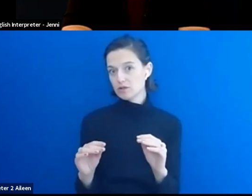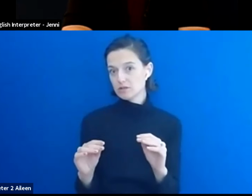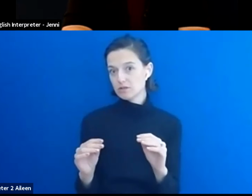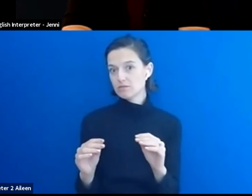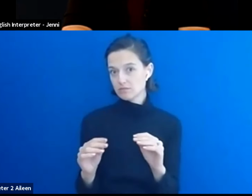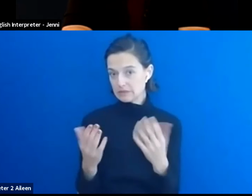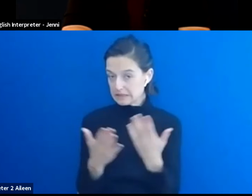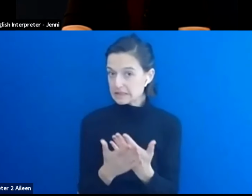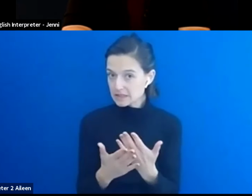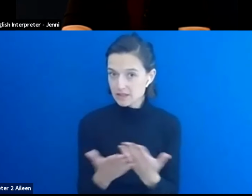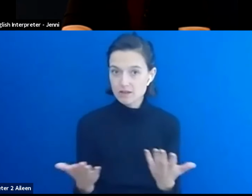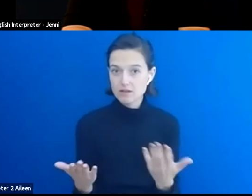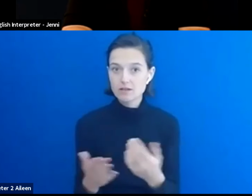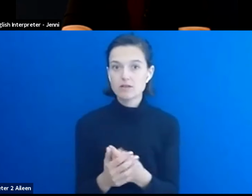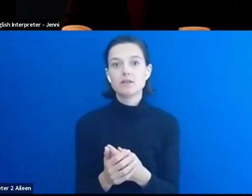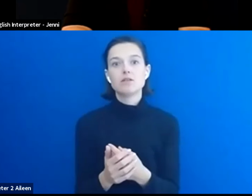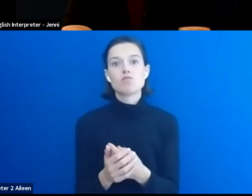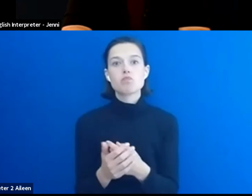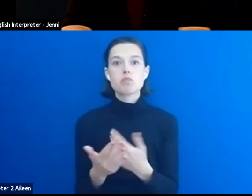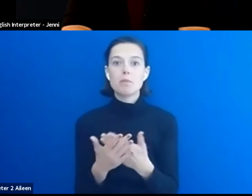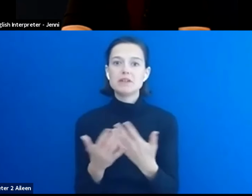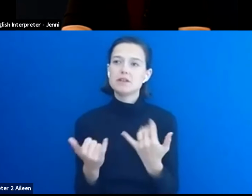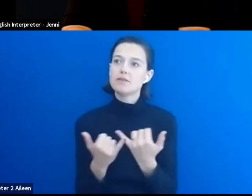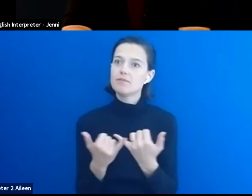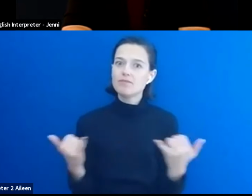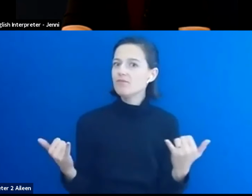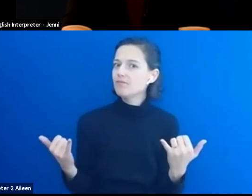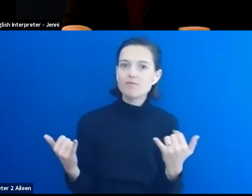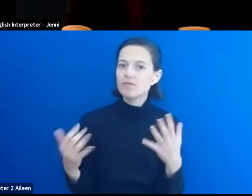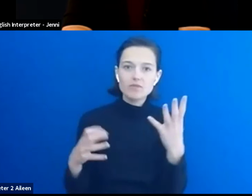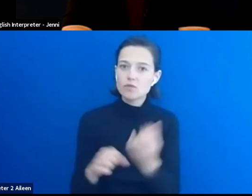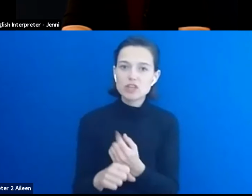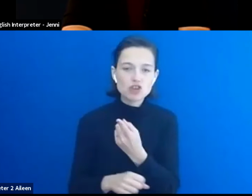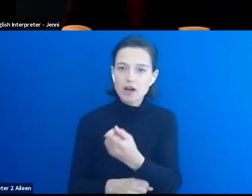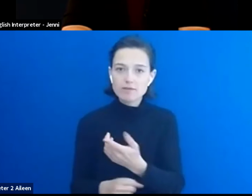Säule. Wie baut ihr das ein? Wie sind eure Erfahrungen damit?